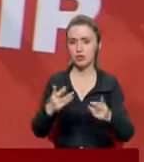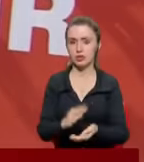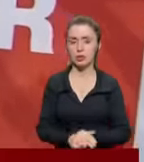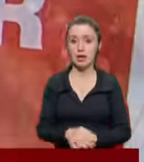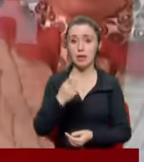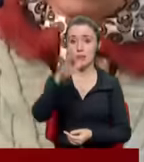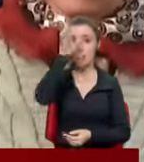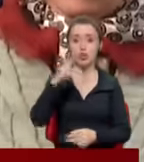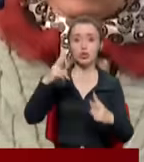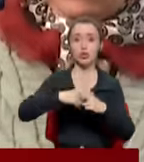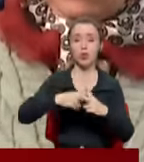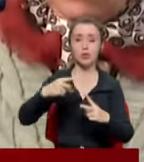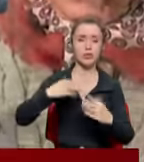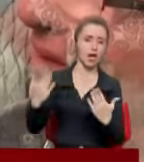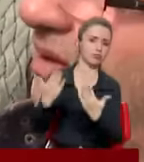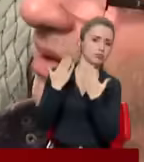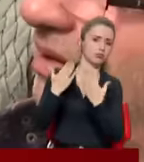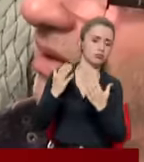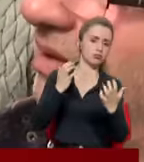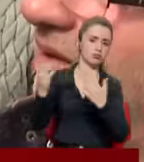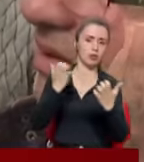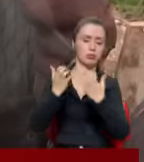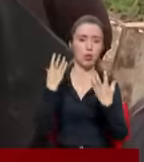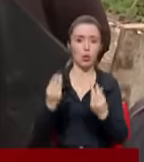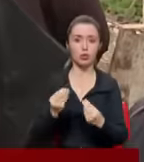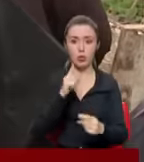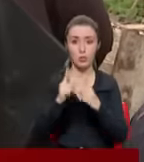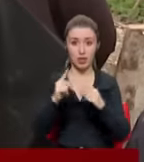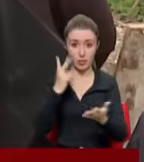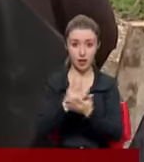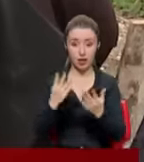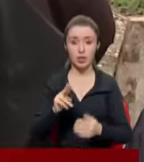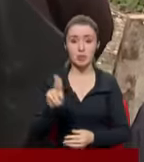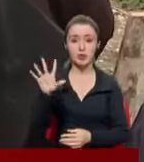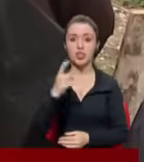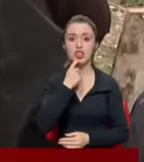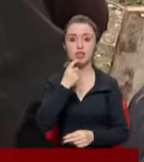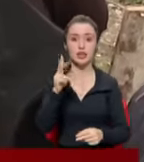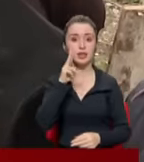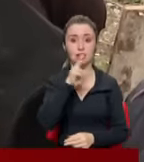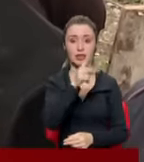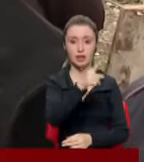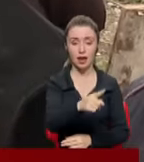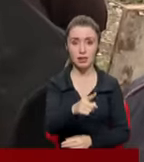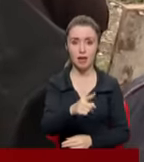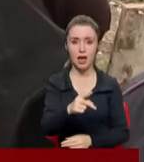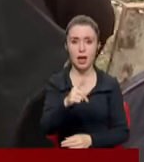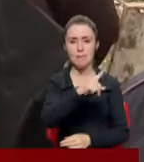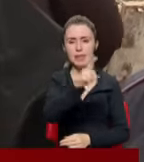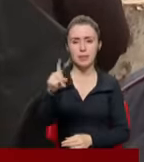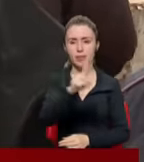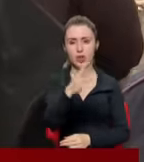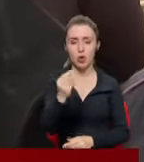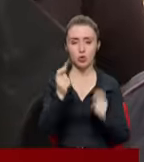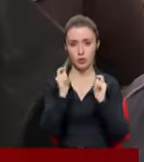burada polisin junun altında dayak yedik mahkeme kararlarına rağ 5 yaşındaki teyze biber gazına maruz kaldı